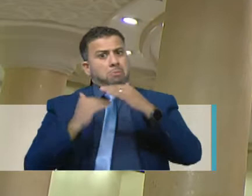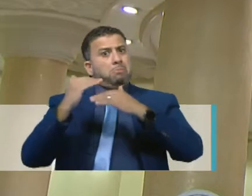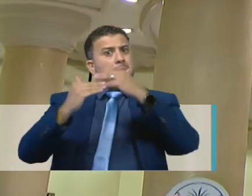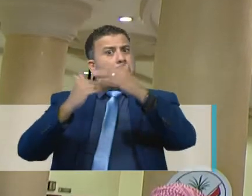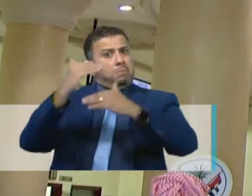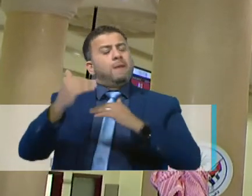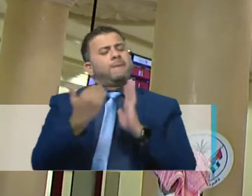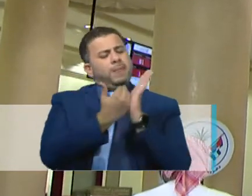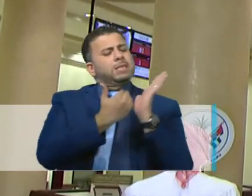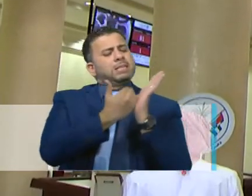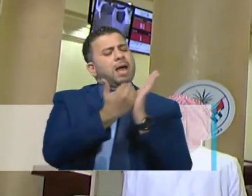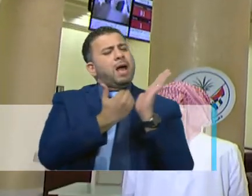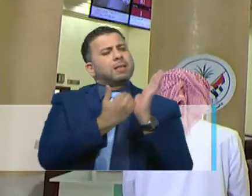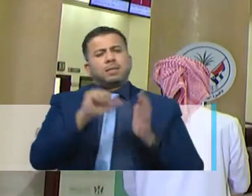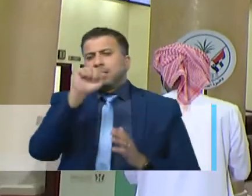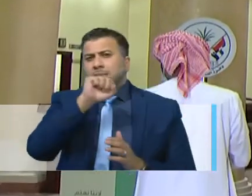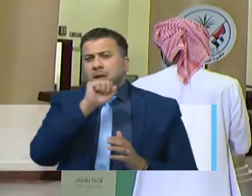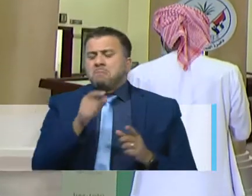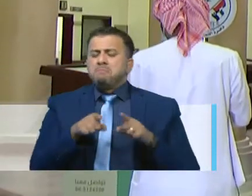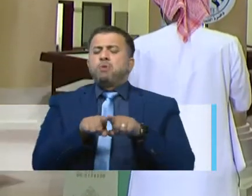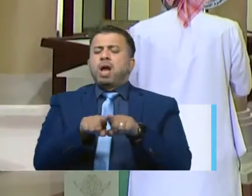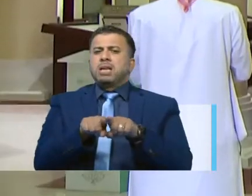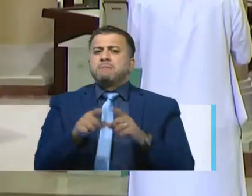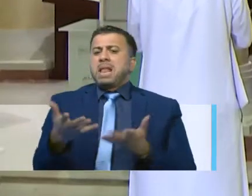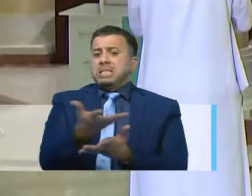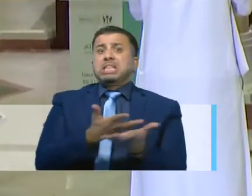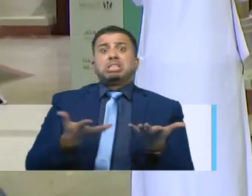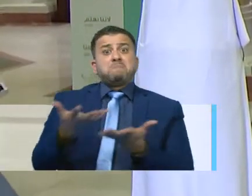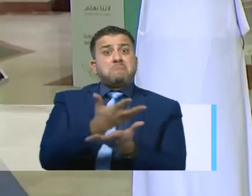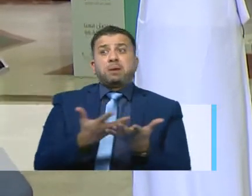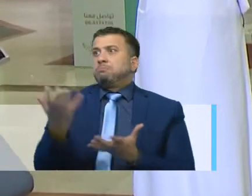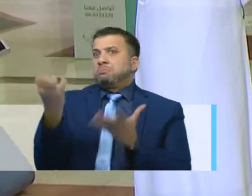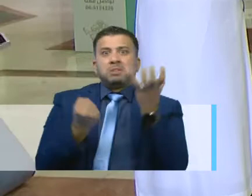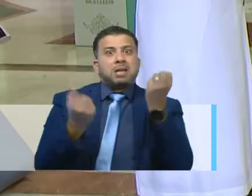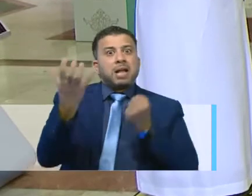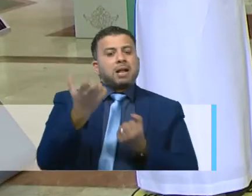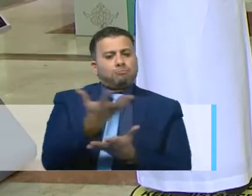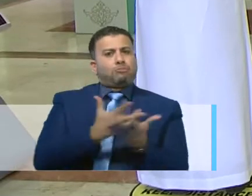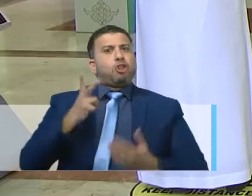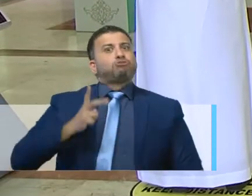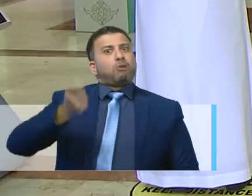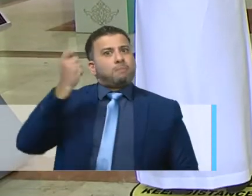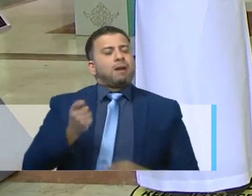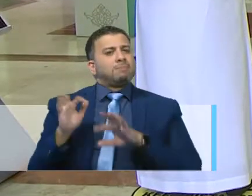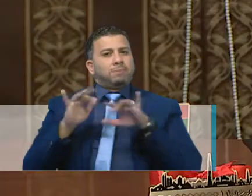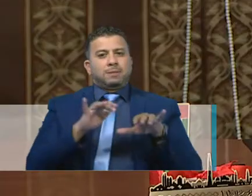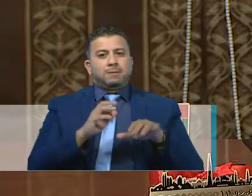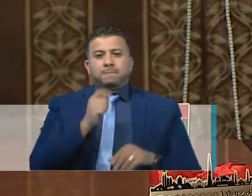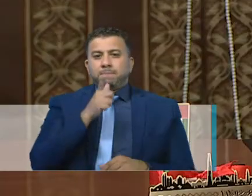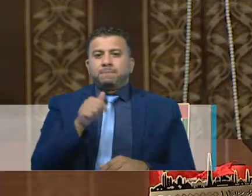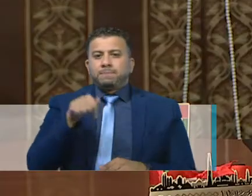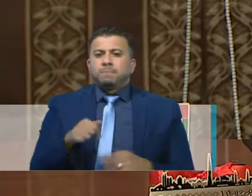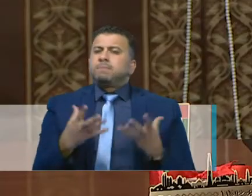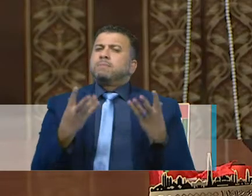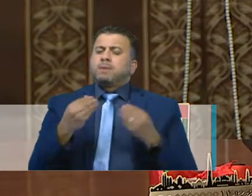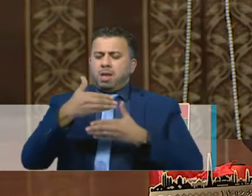ومتانة اقتصاد الإمارة ذات البيئة الملائمة للاستثمار والجاذبة للمستثمرين. طبعاً شهدنا في دائرة